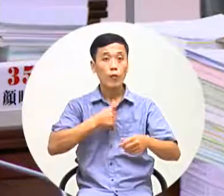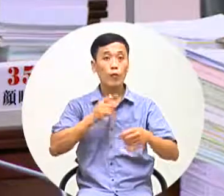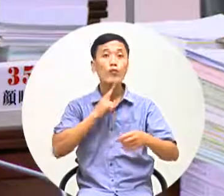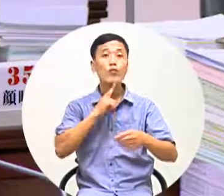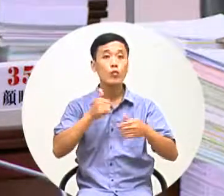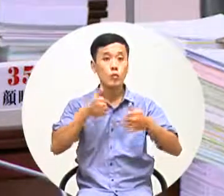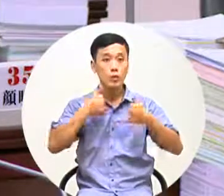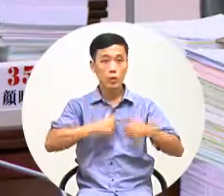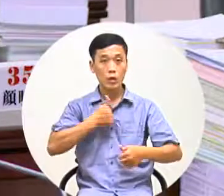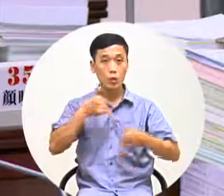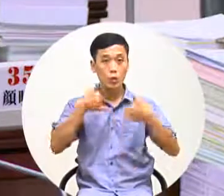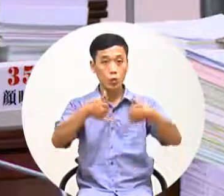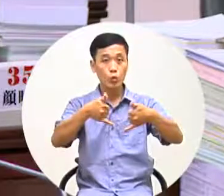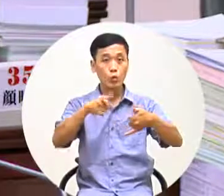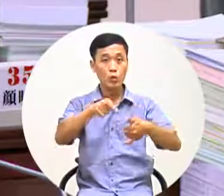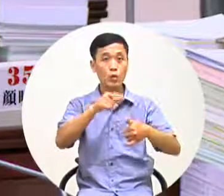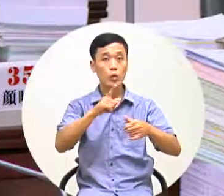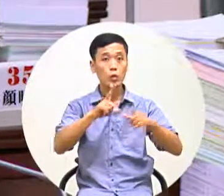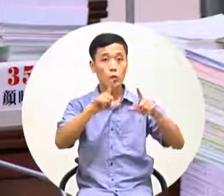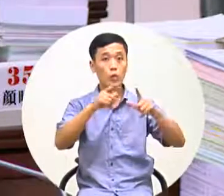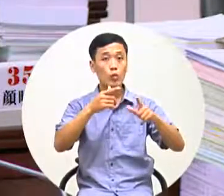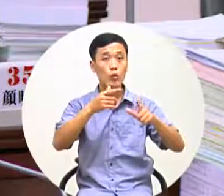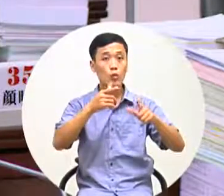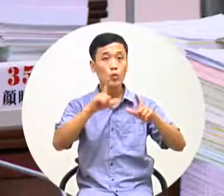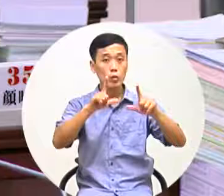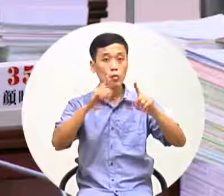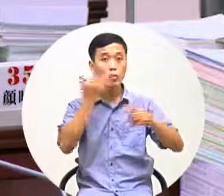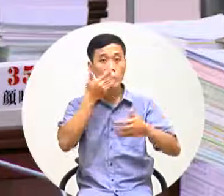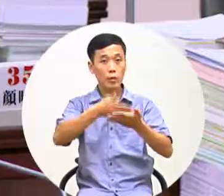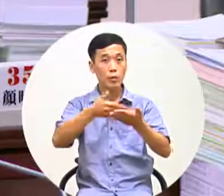从美术东四路到美术东二路了、啊，